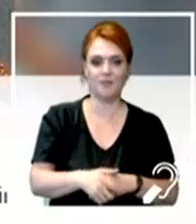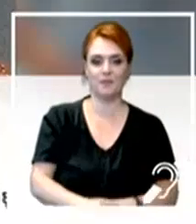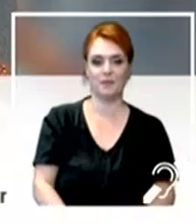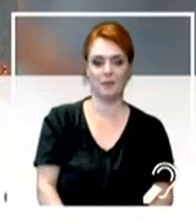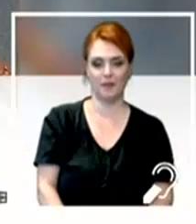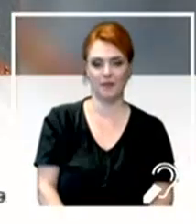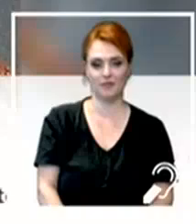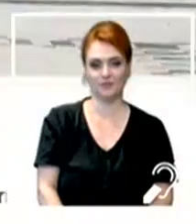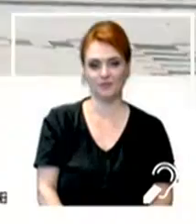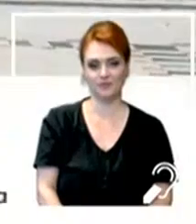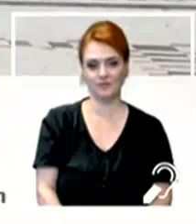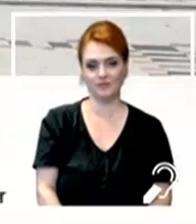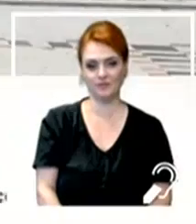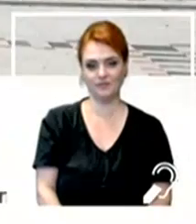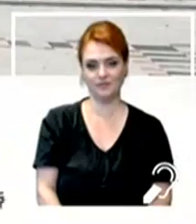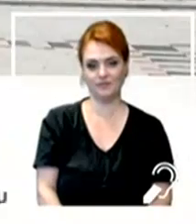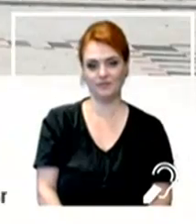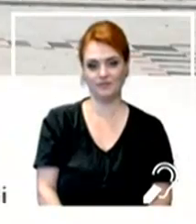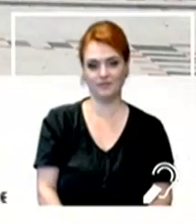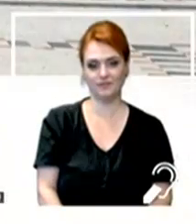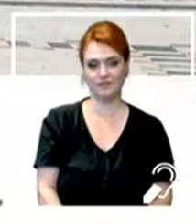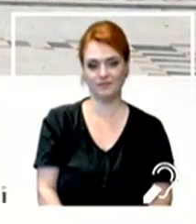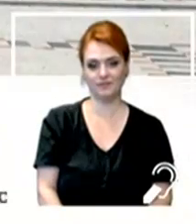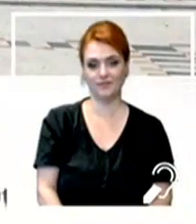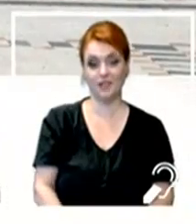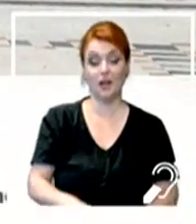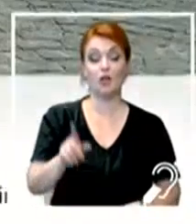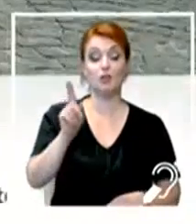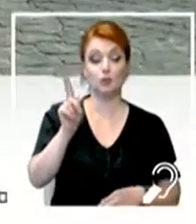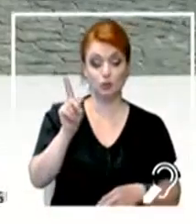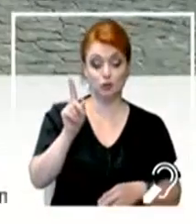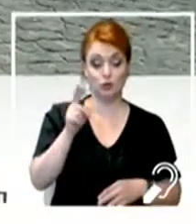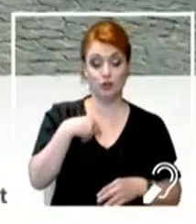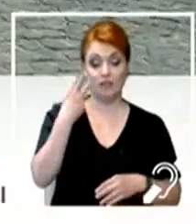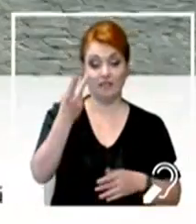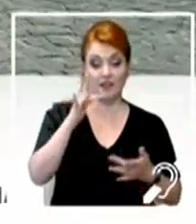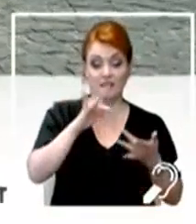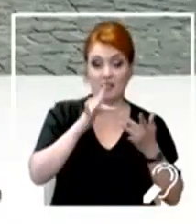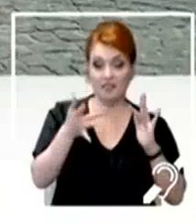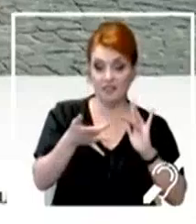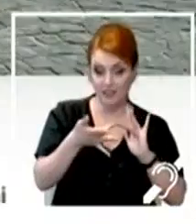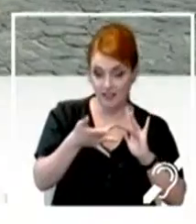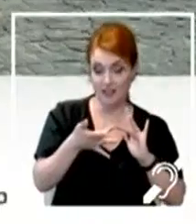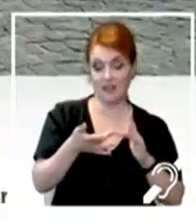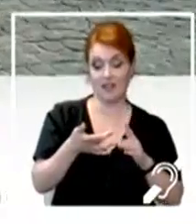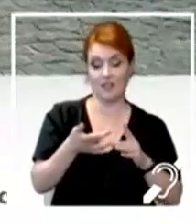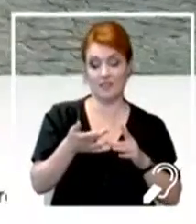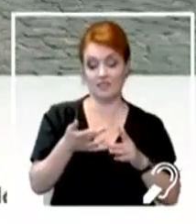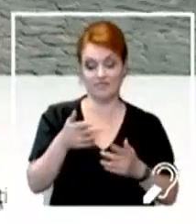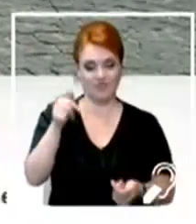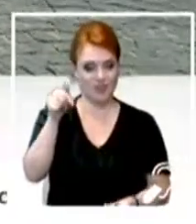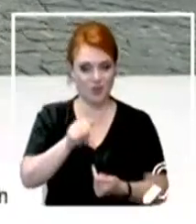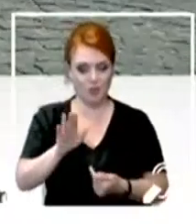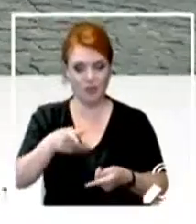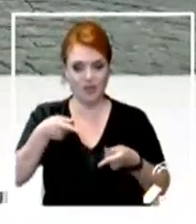corespund realității? Nu corespund? Cum te pare? Din păcate nu corespund. Credeam că va fi mult mai colorat și mult mai calitativ, de fapt, pentru că așa am crezut,